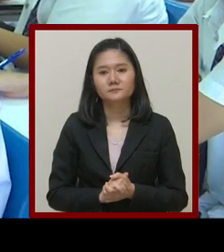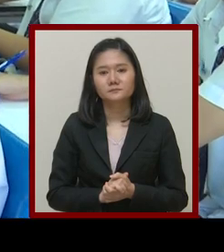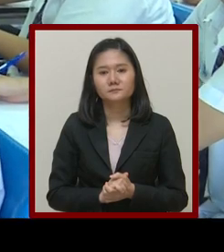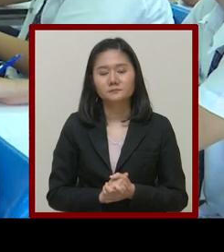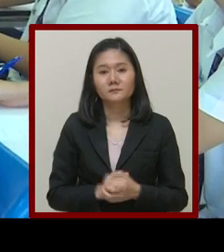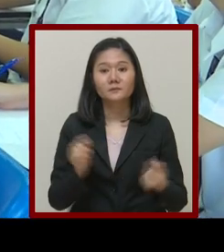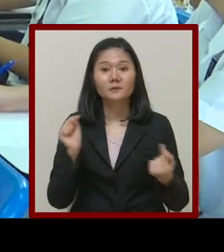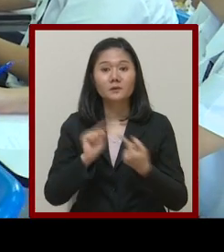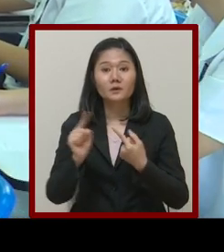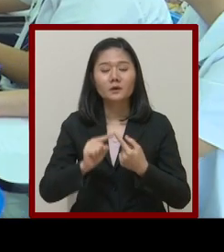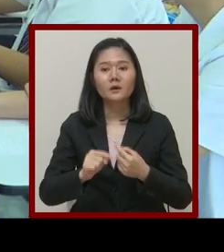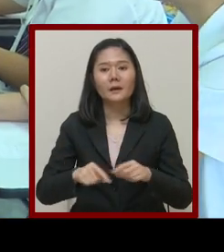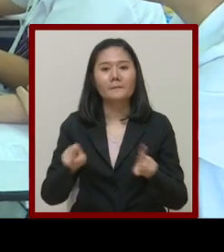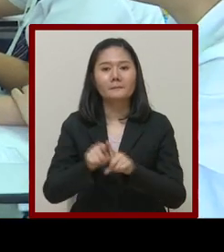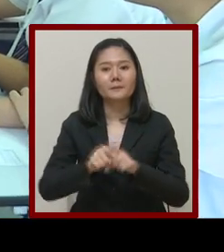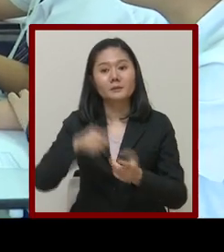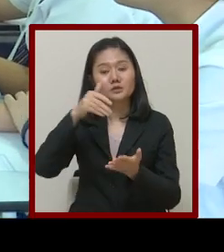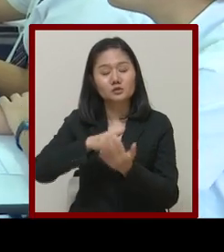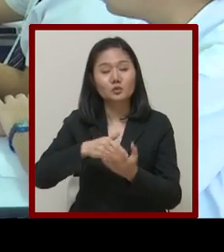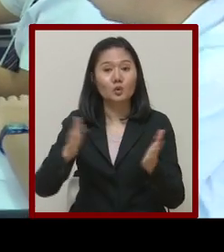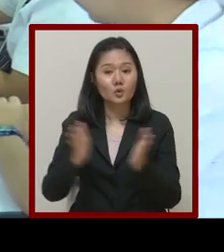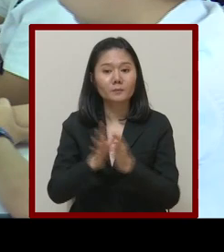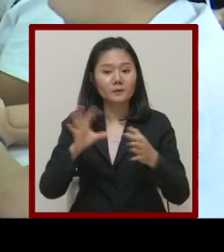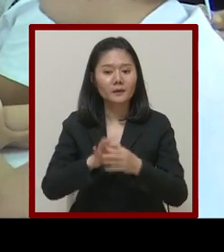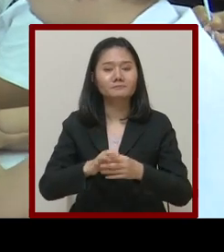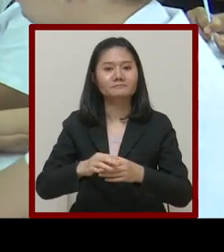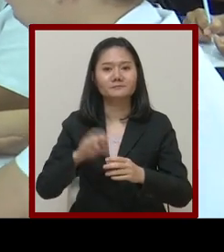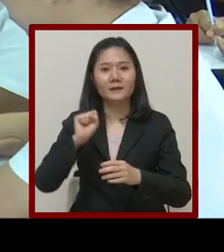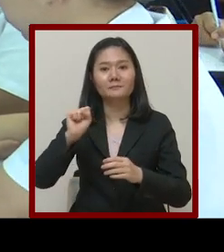Day Spa หรือว่า City Spa 4ค่ะ